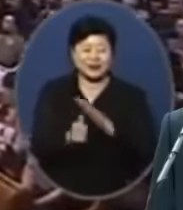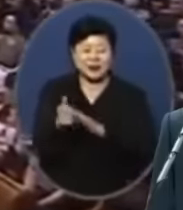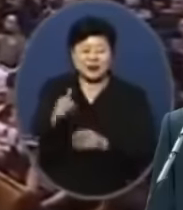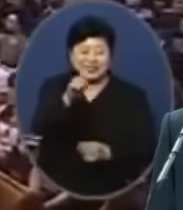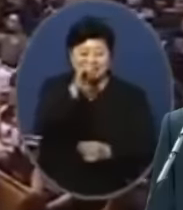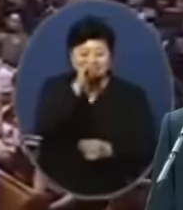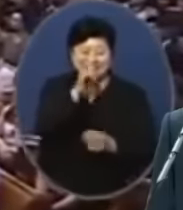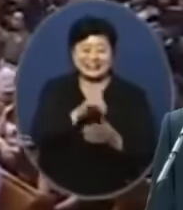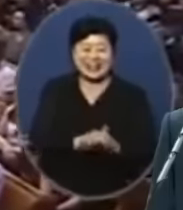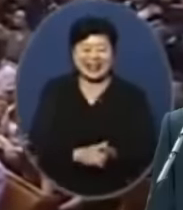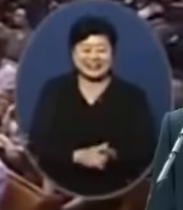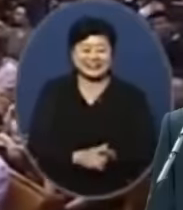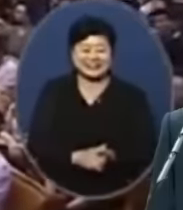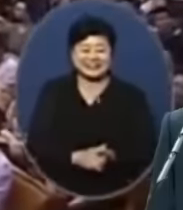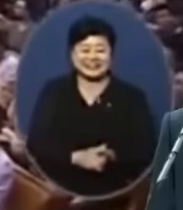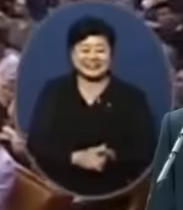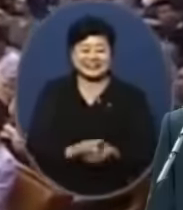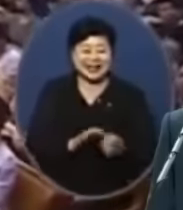소망찹니다.